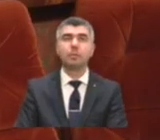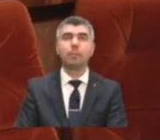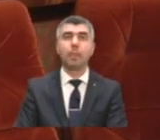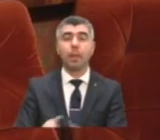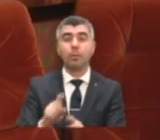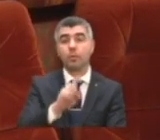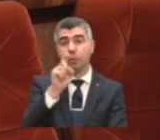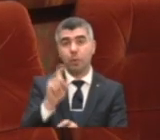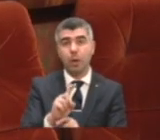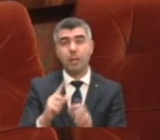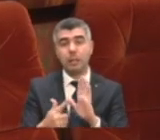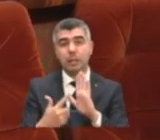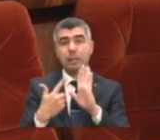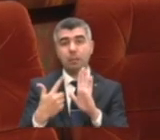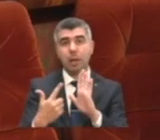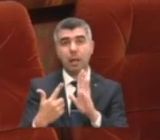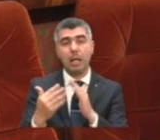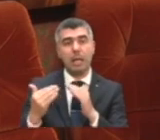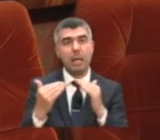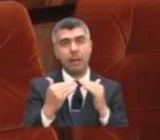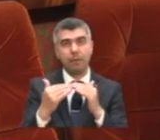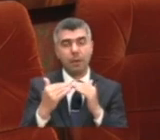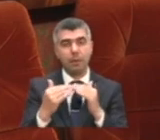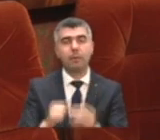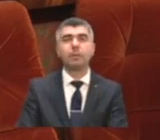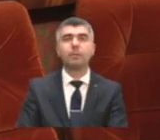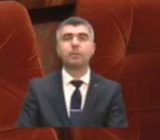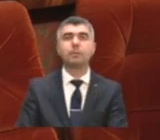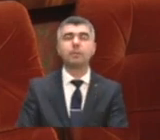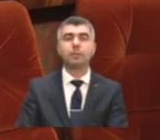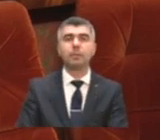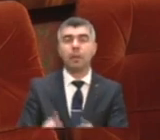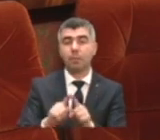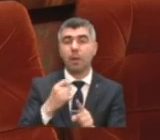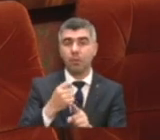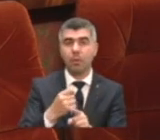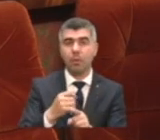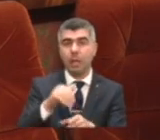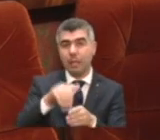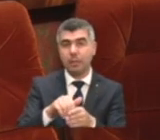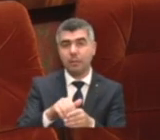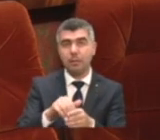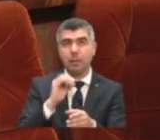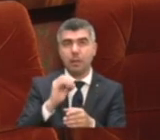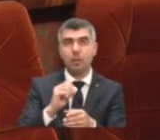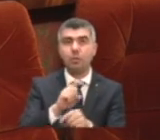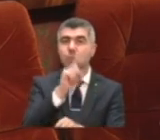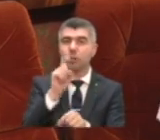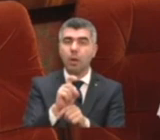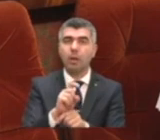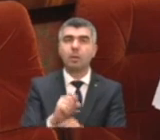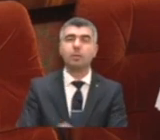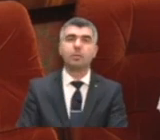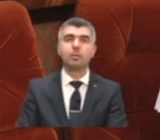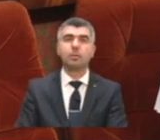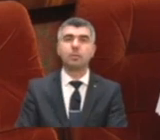السبعه فيه وحده الموضوع، فاذا رغب الفريق التجمعي المحترم في طرح السؤال الا بغيتو. 17